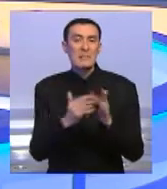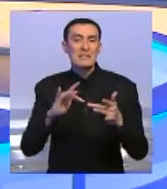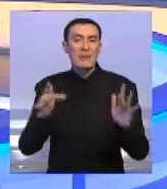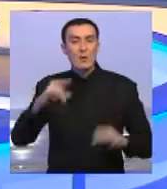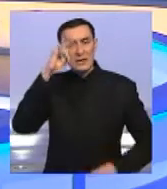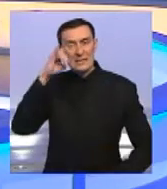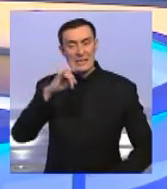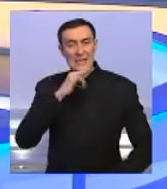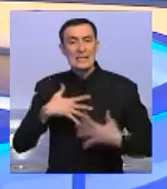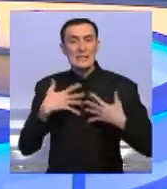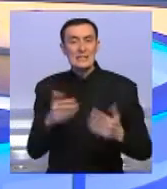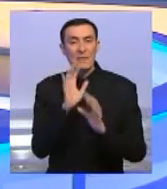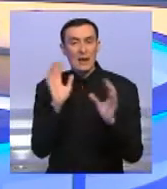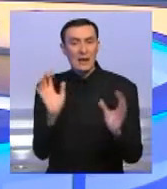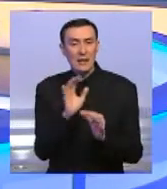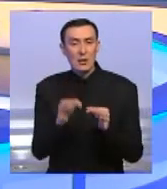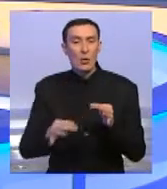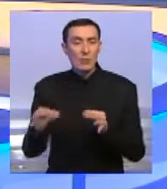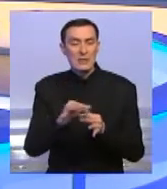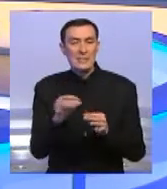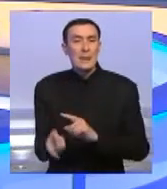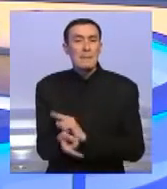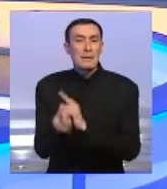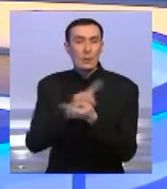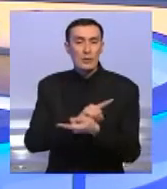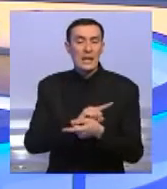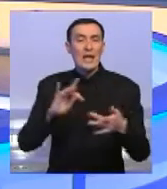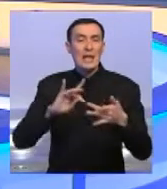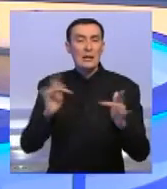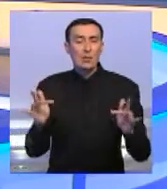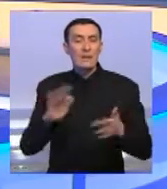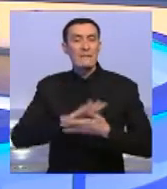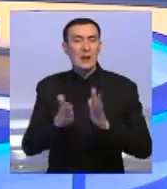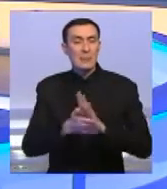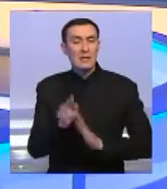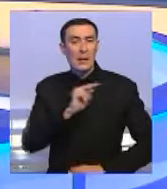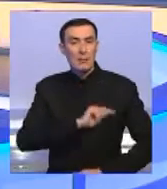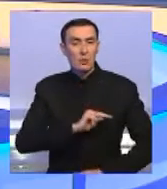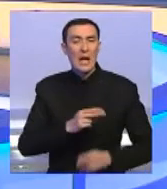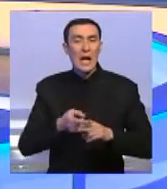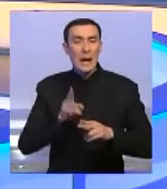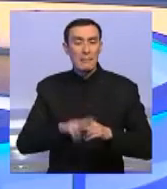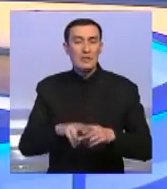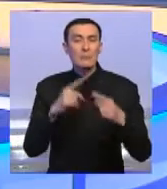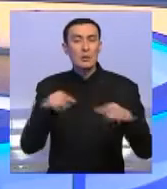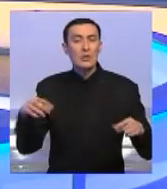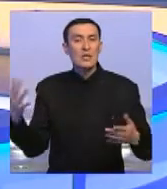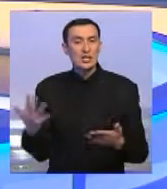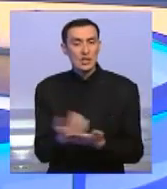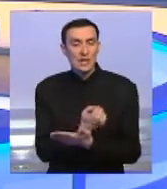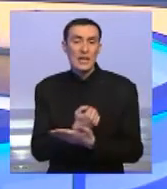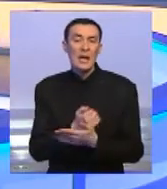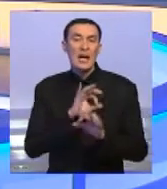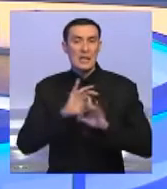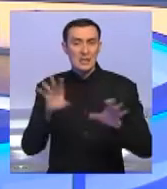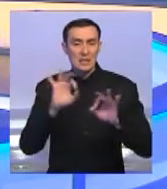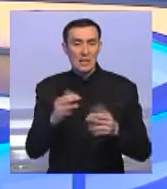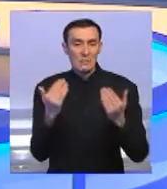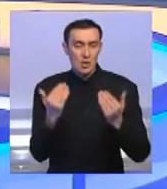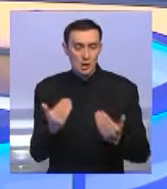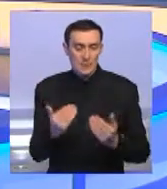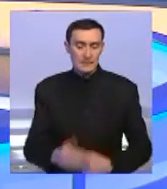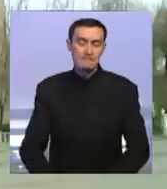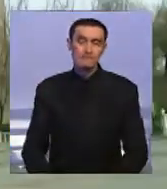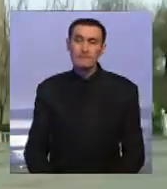«Цифровой Казахстан» здравоохранение региона переходит на электронный формат работы. А об этом и других достижениях сферы расскажет Райхан